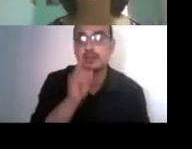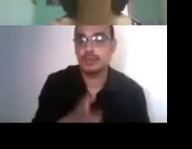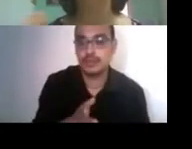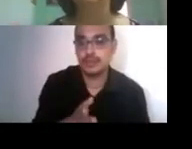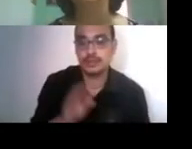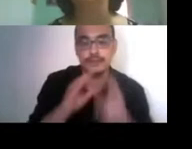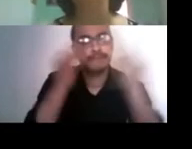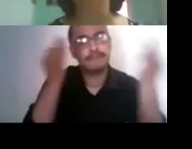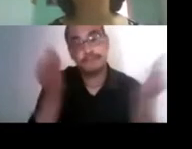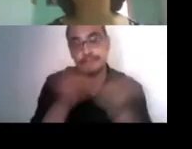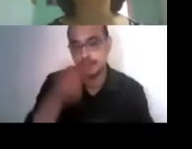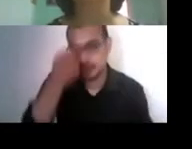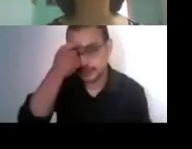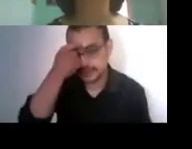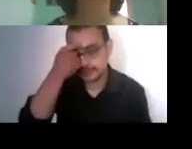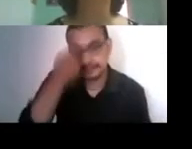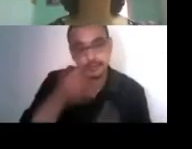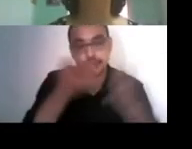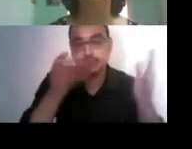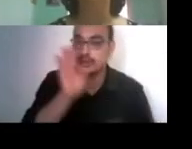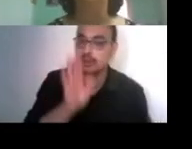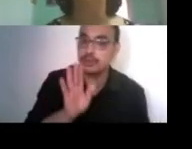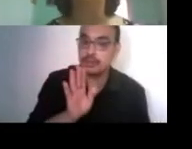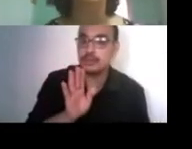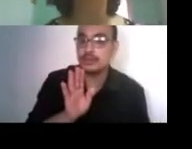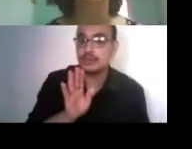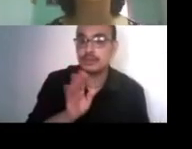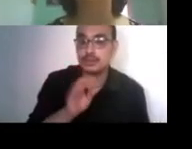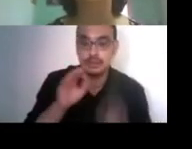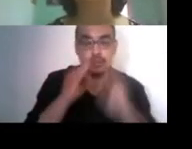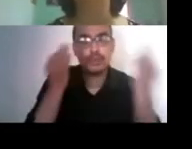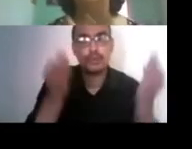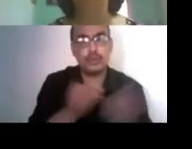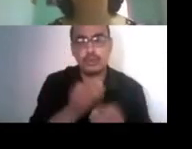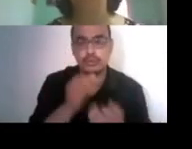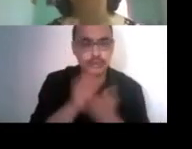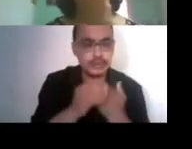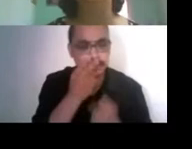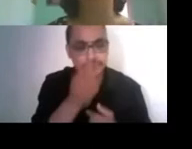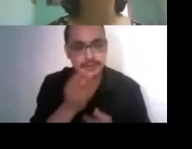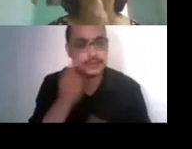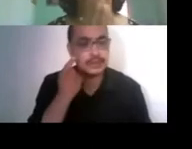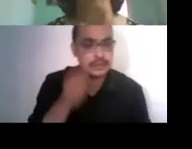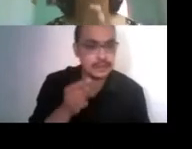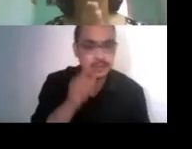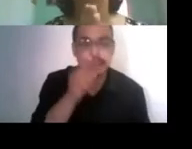विश्वव्यापी नै यो समस्या व्याप्त छ होइन। र के पनि भनिन्छ भने वर्ल्ड वाइड नै हेर्दाखेरि हरेक 3 व्यक्तिमा